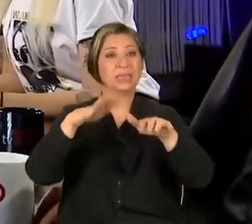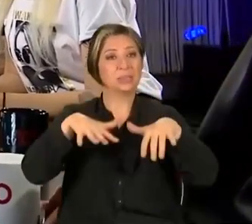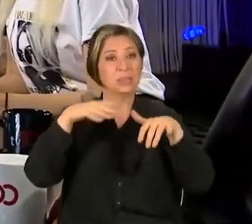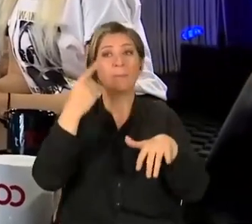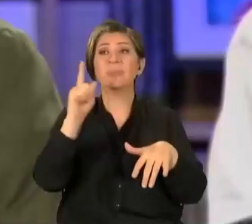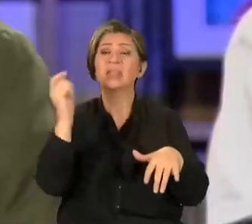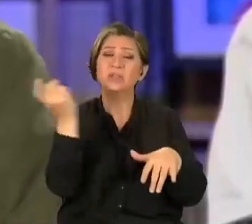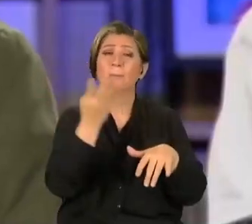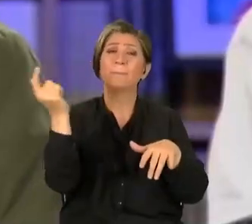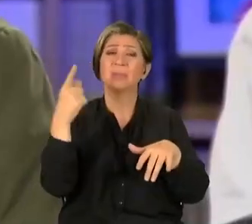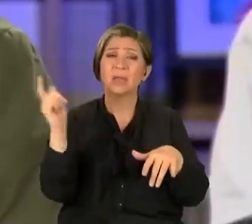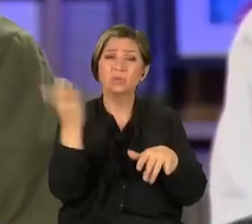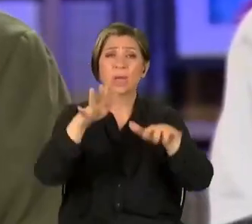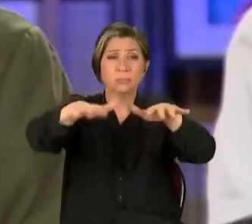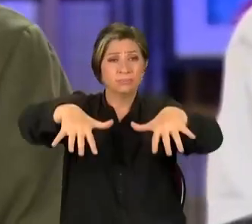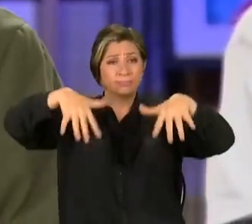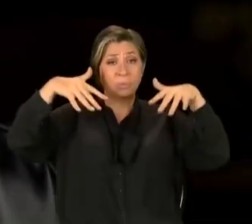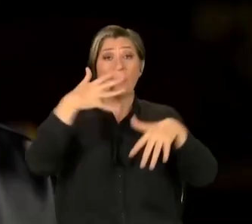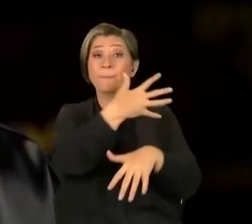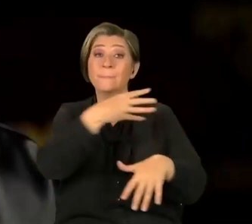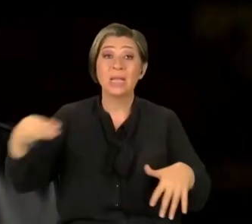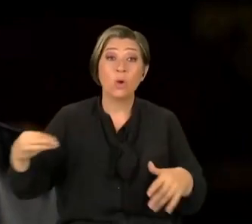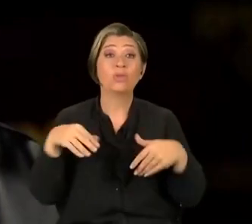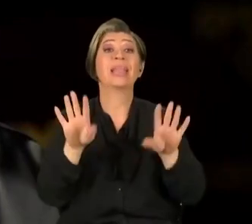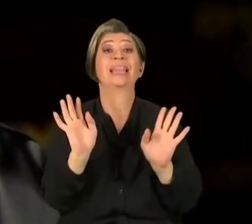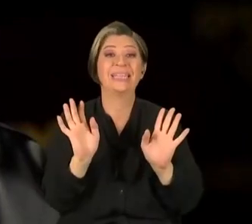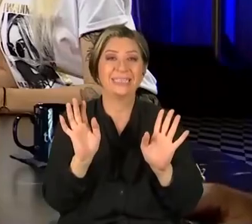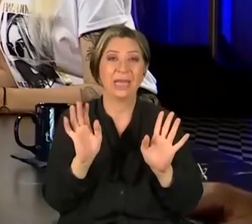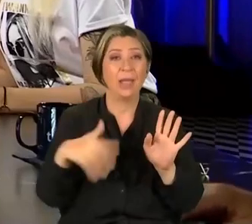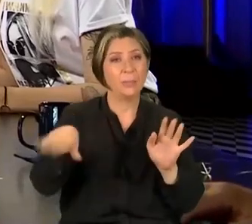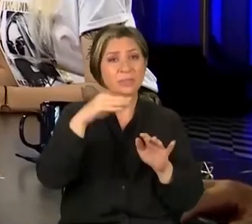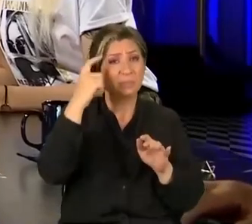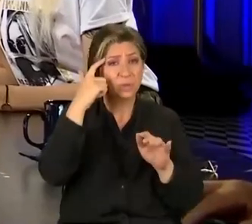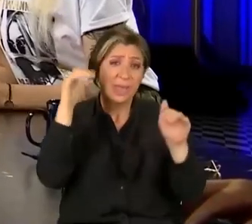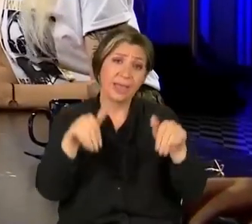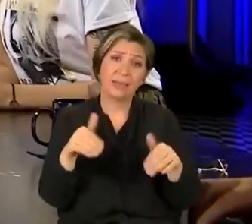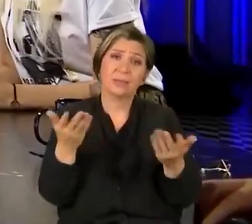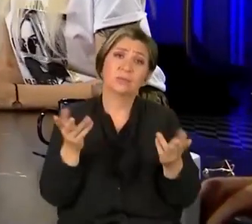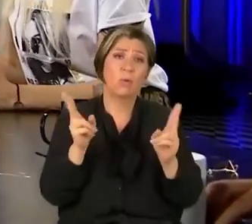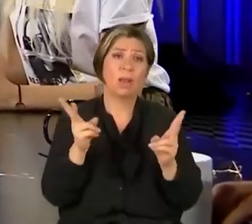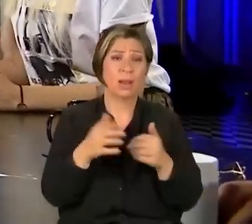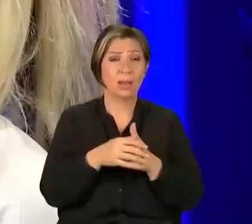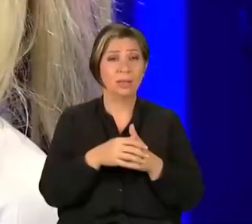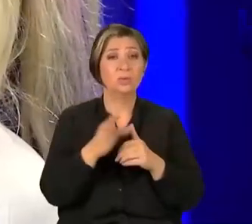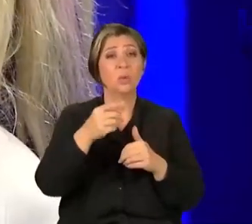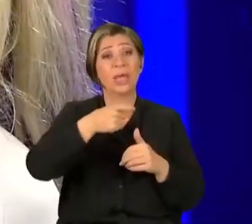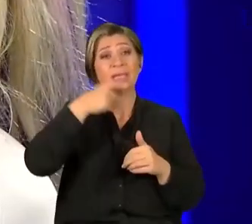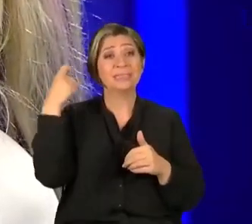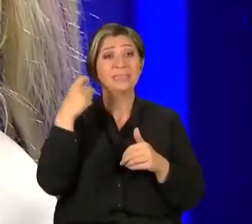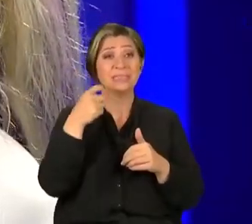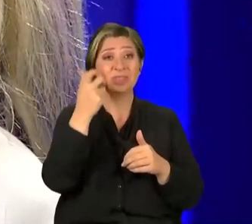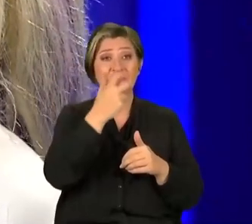evet binlerce kişidir ama milyonlarca kişi değildir. Yani hepimizin başına aynı şey geldi. Evet. Yani bir de çok eski parçam